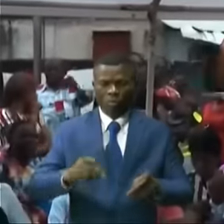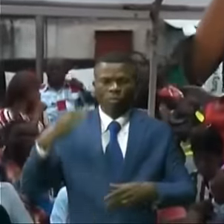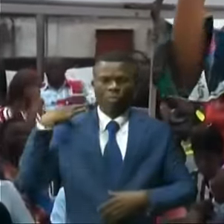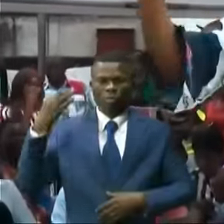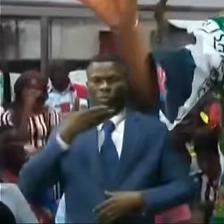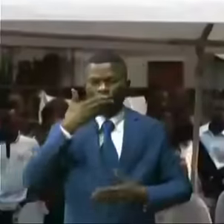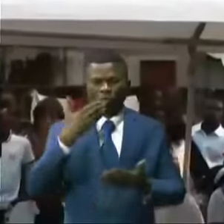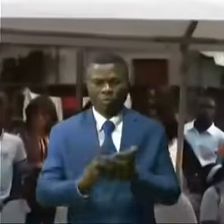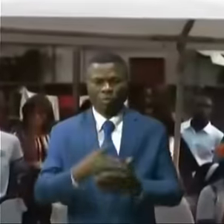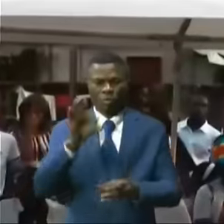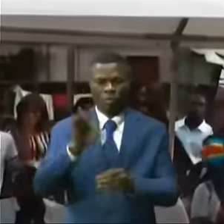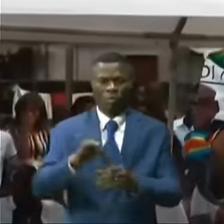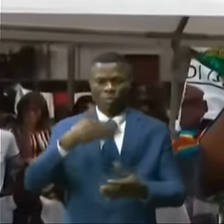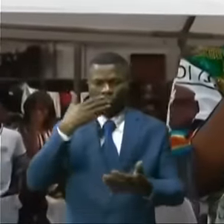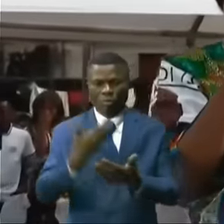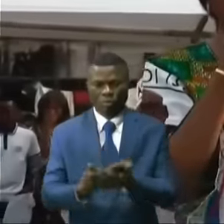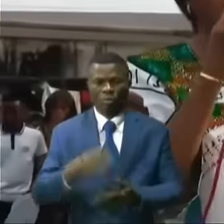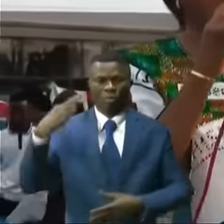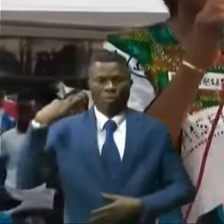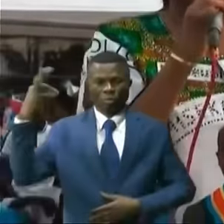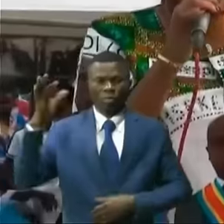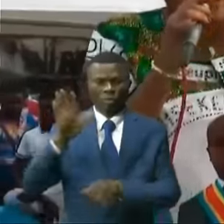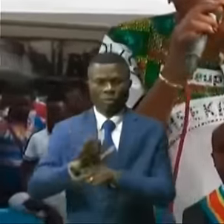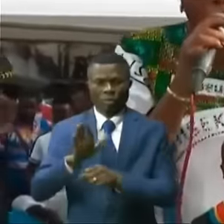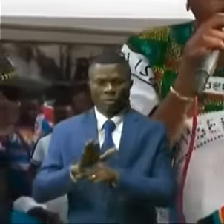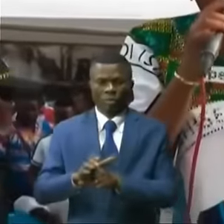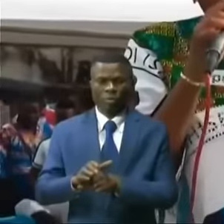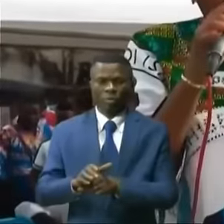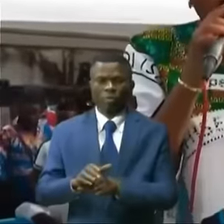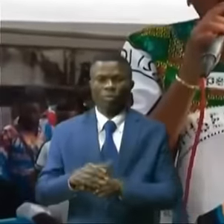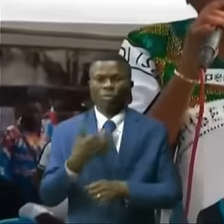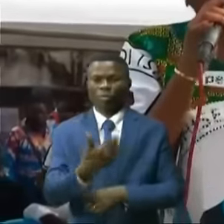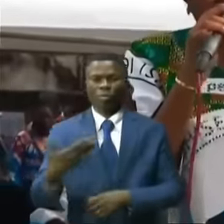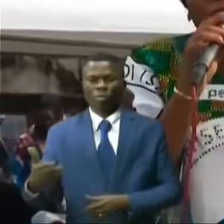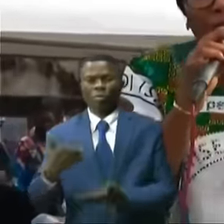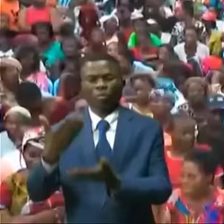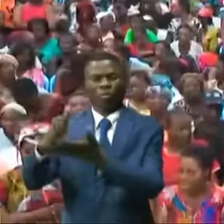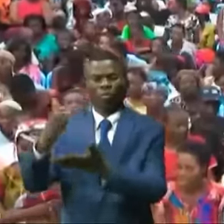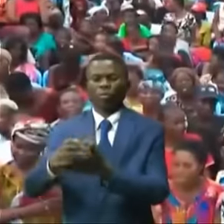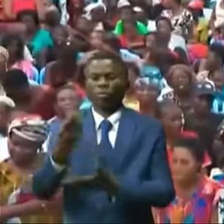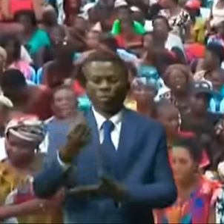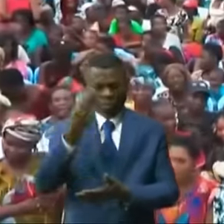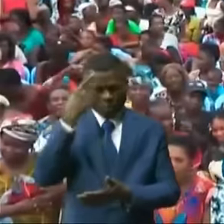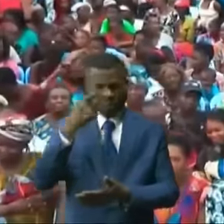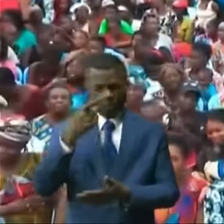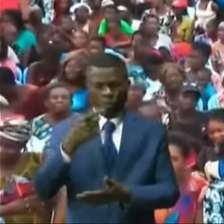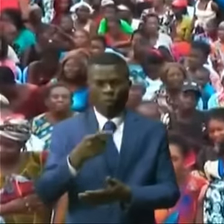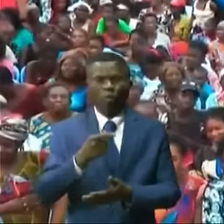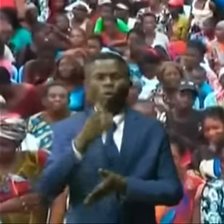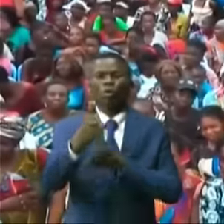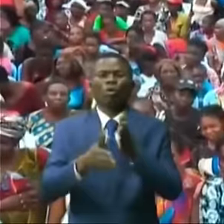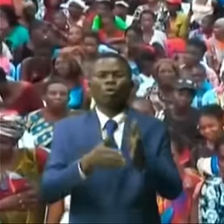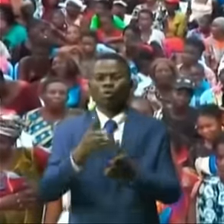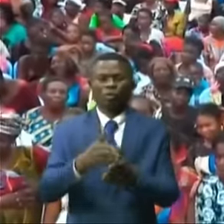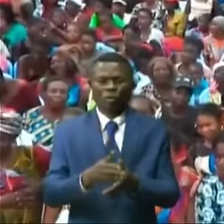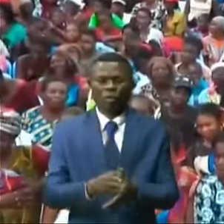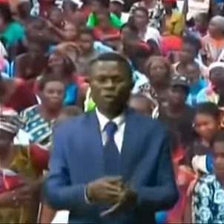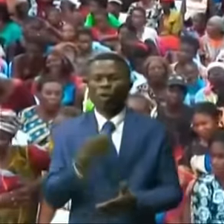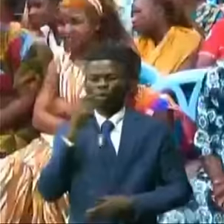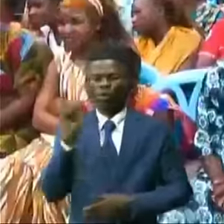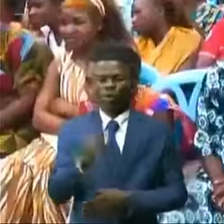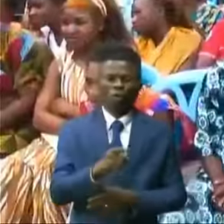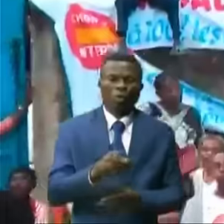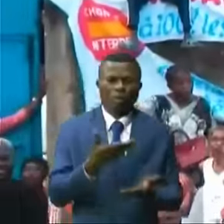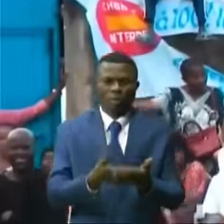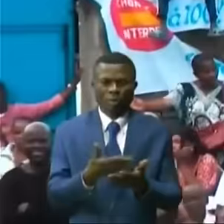et de bon électeur il y aura des candidats qui s'emèneront avec de bien matériel et de l'argent pour s'offrir vos voix sans parfois un projet concret